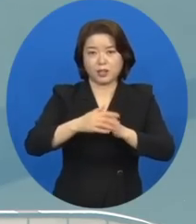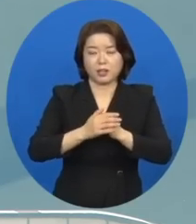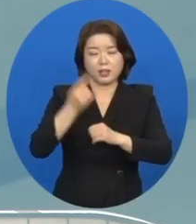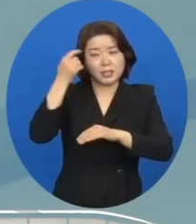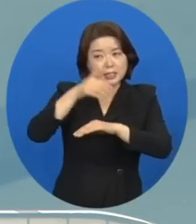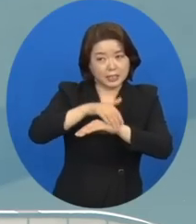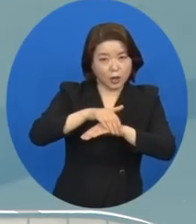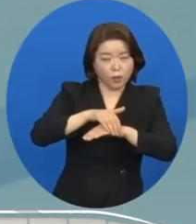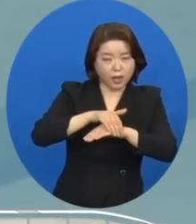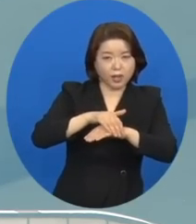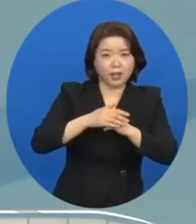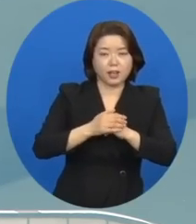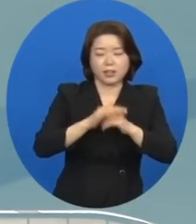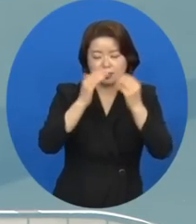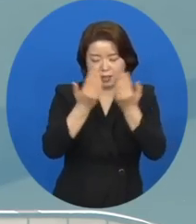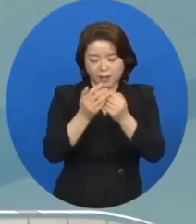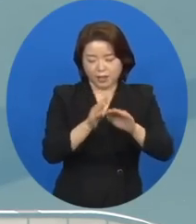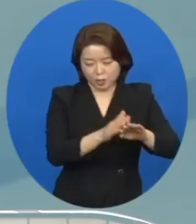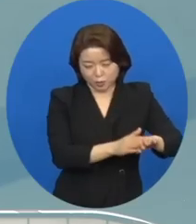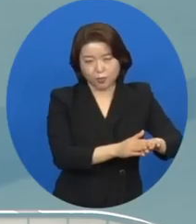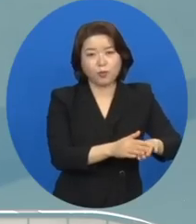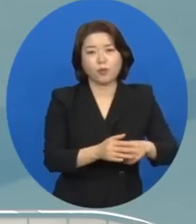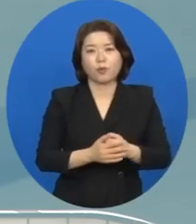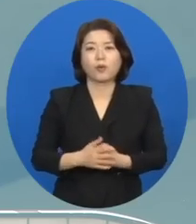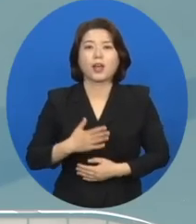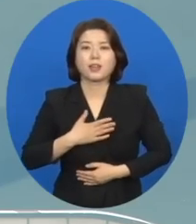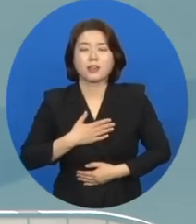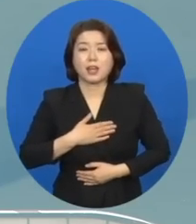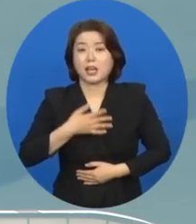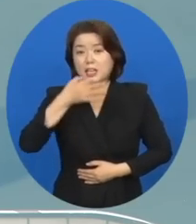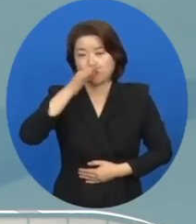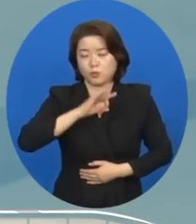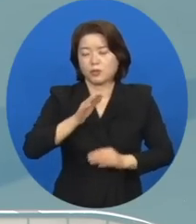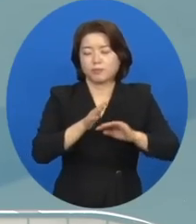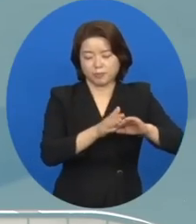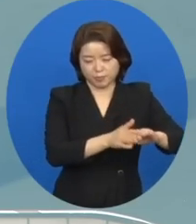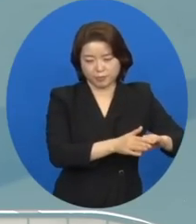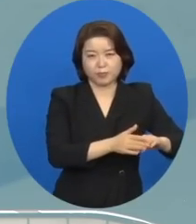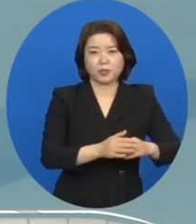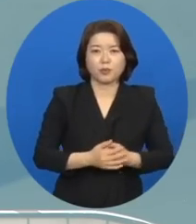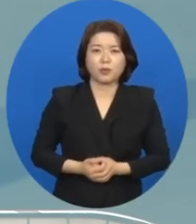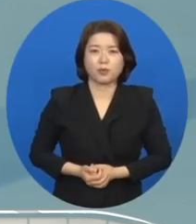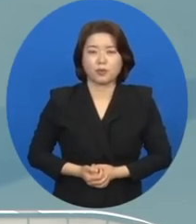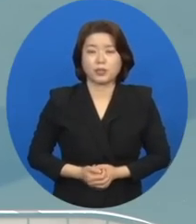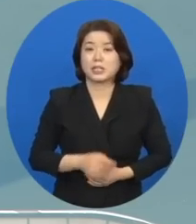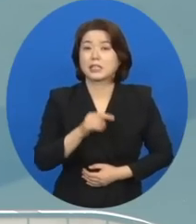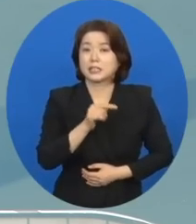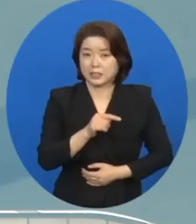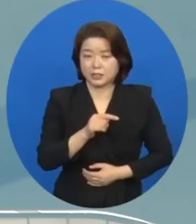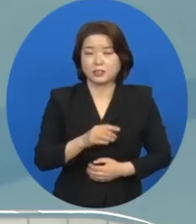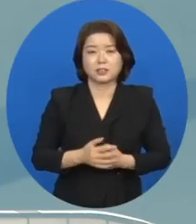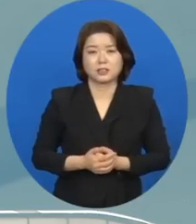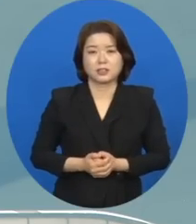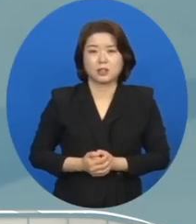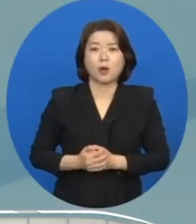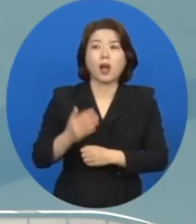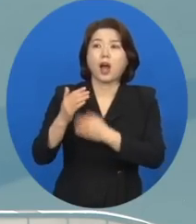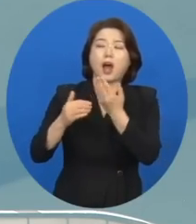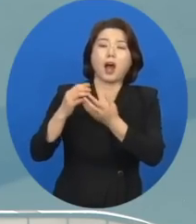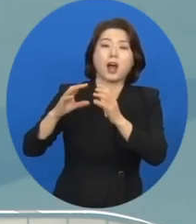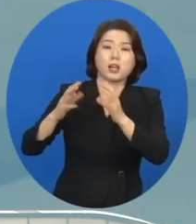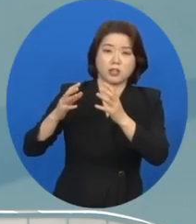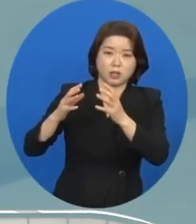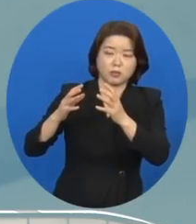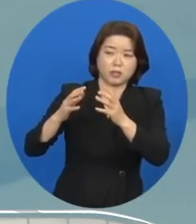전략 잠시 내려놓고, 나의 유익 내려놓고, 이것이 하나님